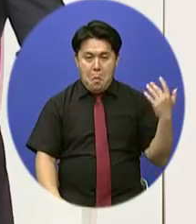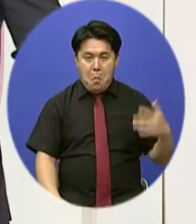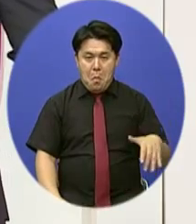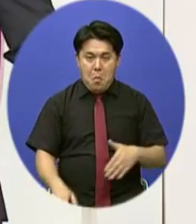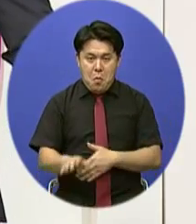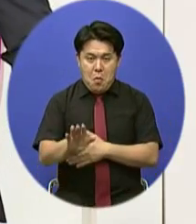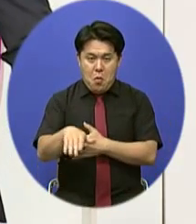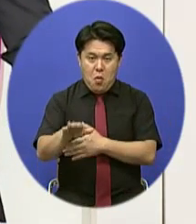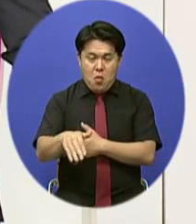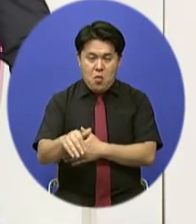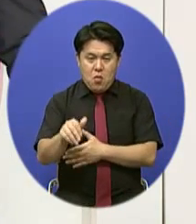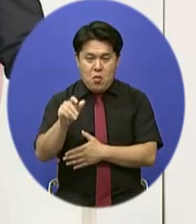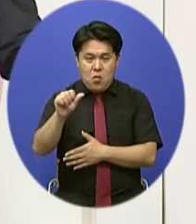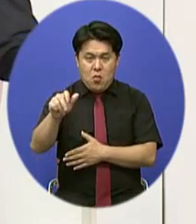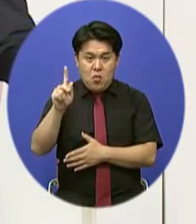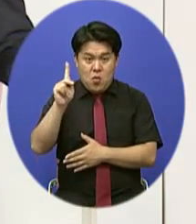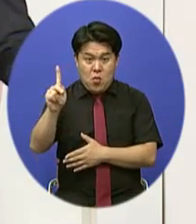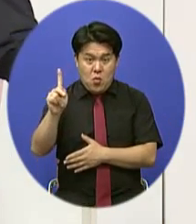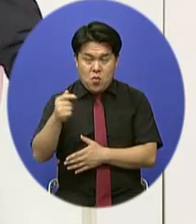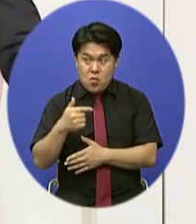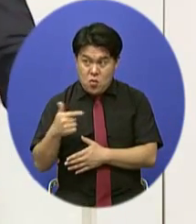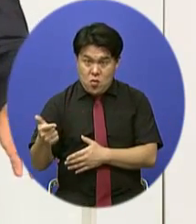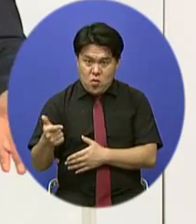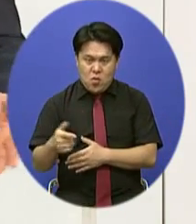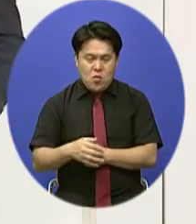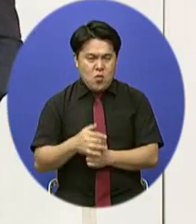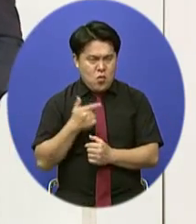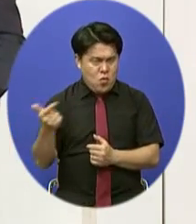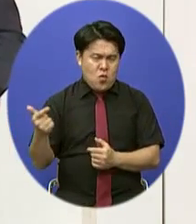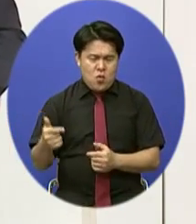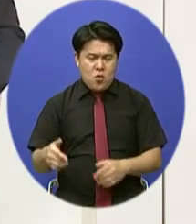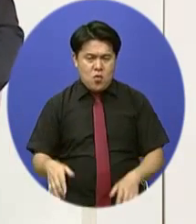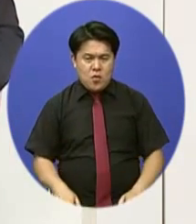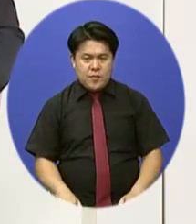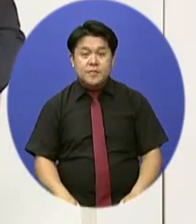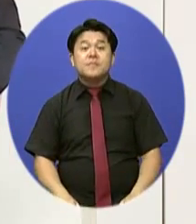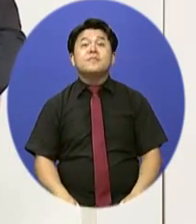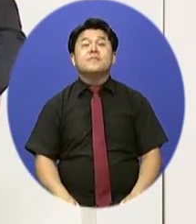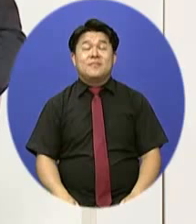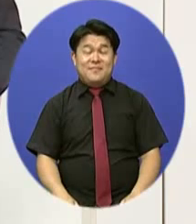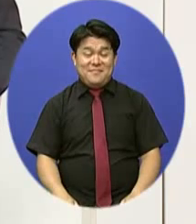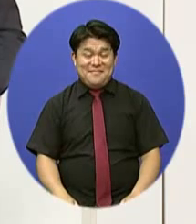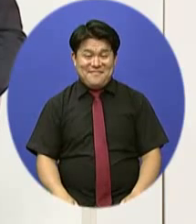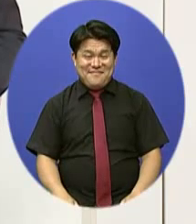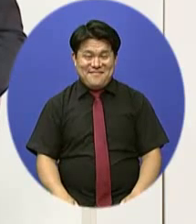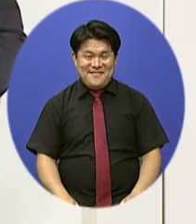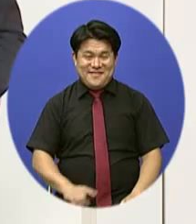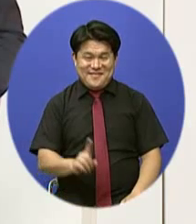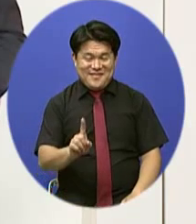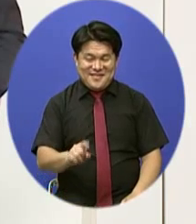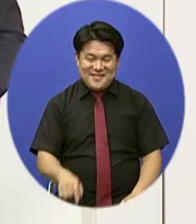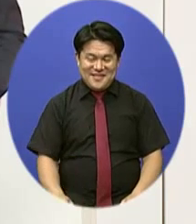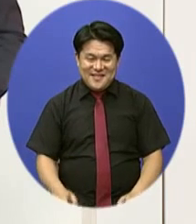광어가 5kg짜리라는데. 그럼 얼마 하는 거예요? 이야. 엄청 크죠. 그래도 저기 뭐야